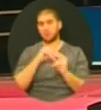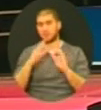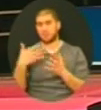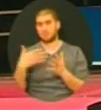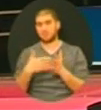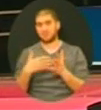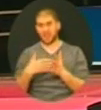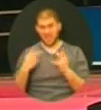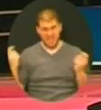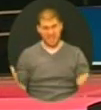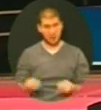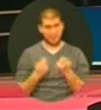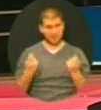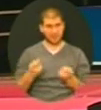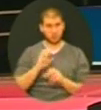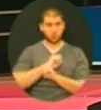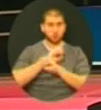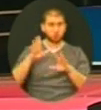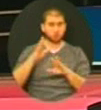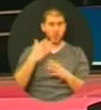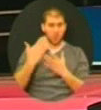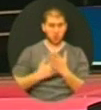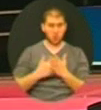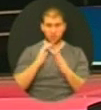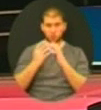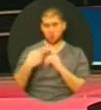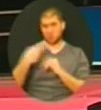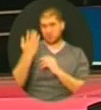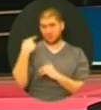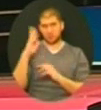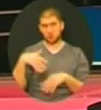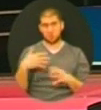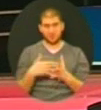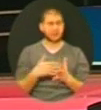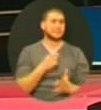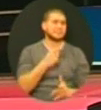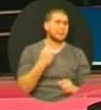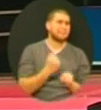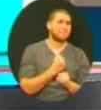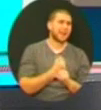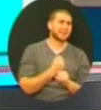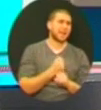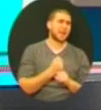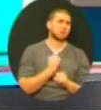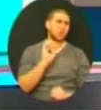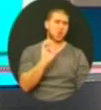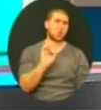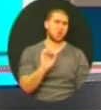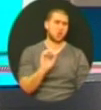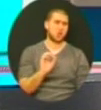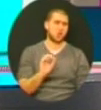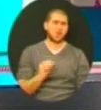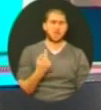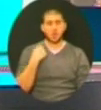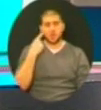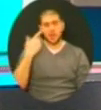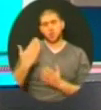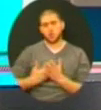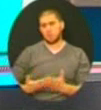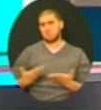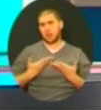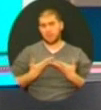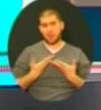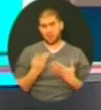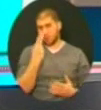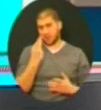במבקר קמפיינר ששולח את הדוח לתקשורת יומיים קודם? נראה לי שיש פה מבקר קמפיינר. זה פרקטיקה של עבודה, הדוח מגיע, ואתה